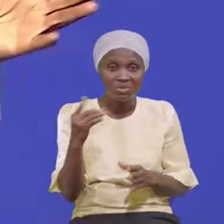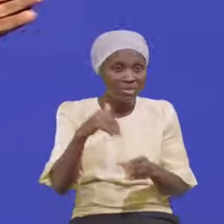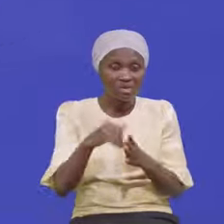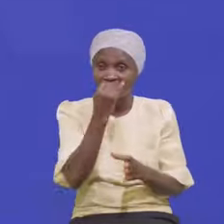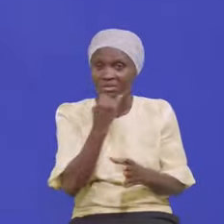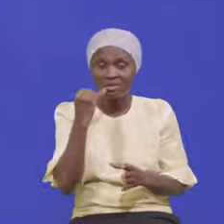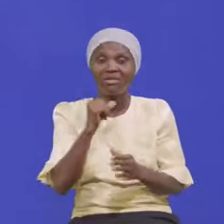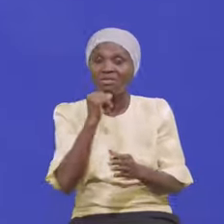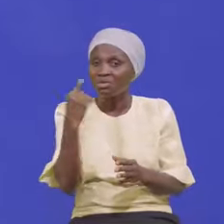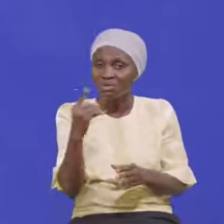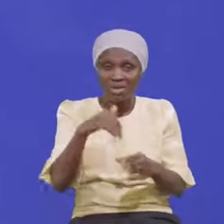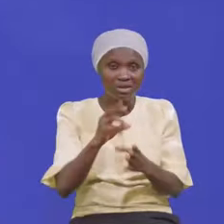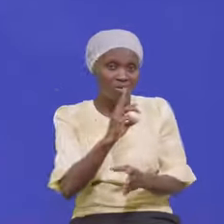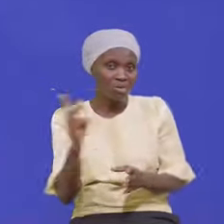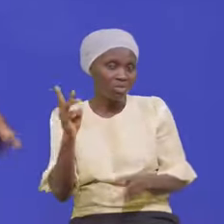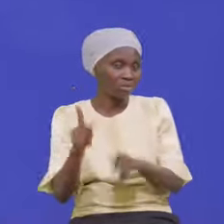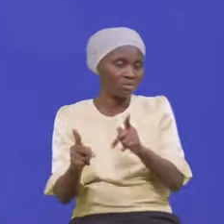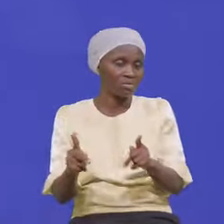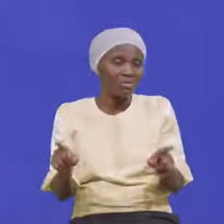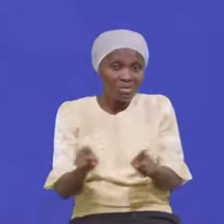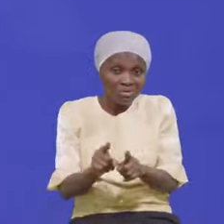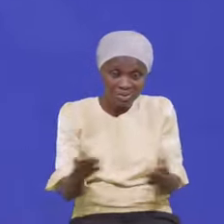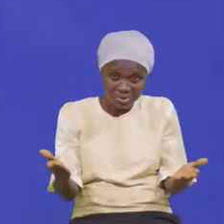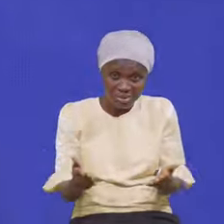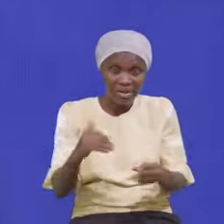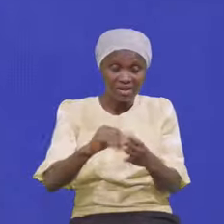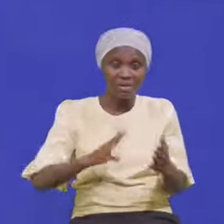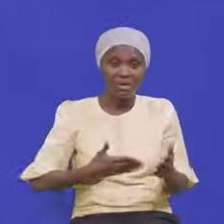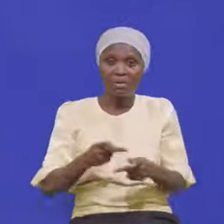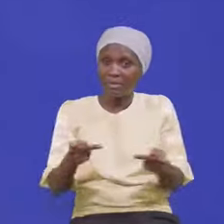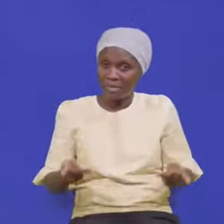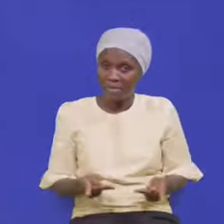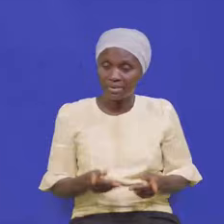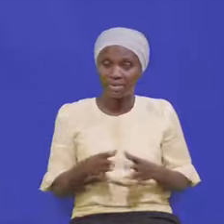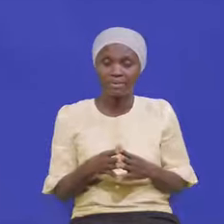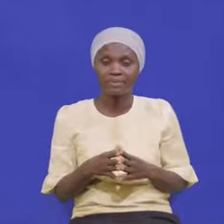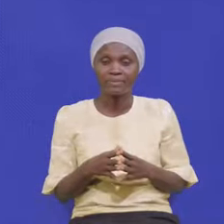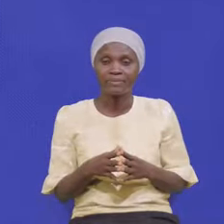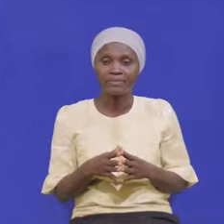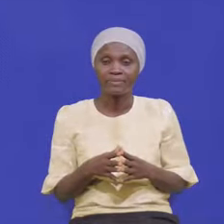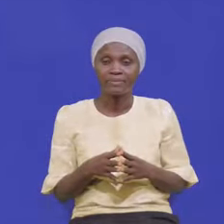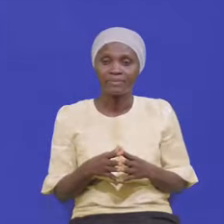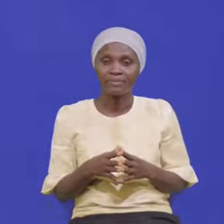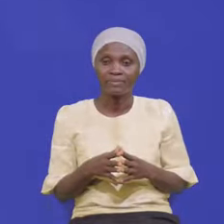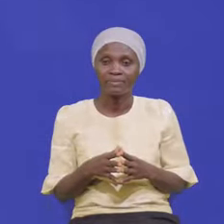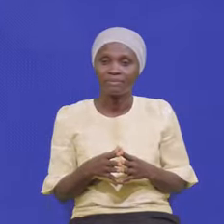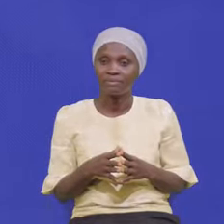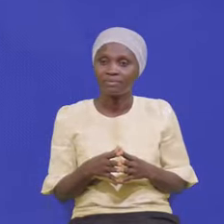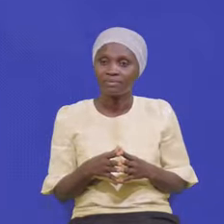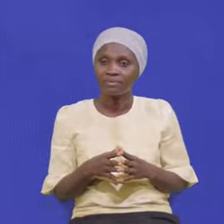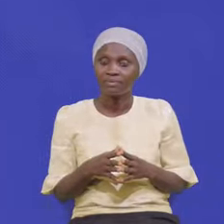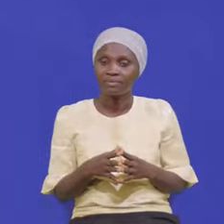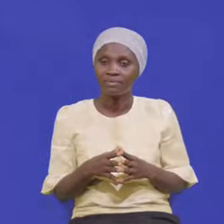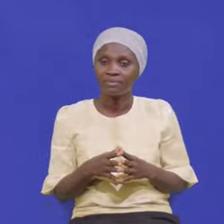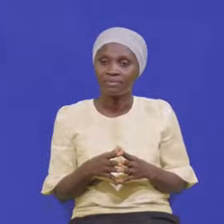నాట్ ఓన్లీ ద వెస్ట్, ఈవెన్ హియర్ in our place, kevalam israel variko vasta desalako kaadu mana prantallo kuda baadapadutunna varu